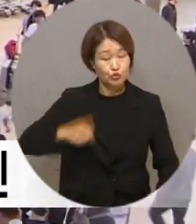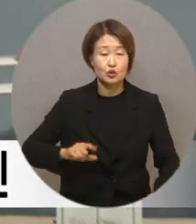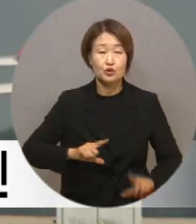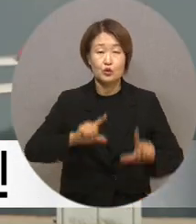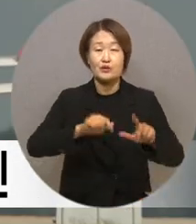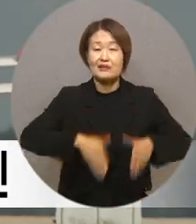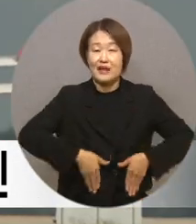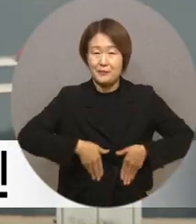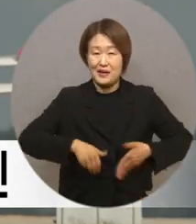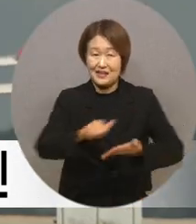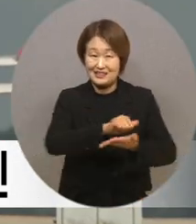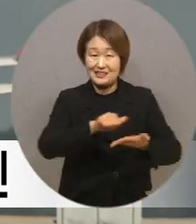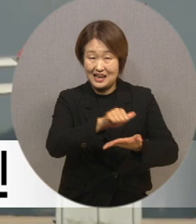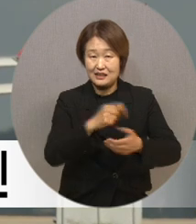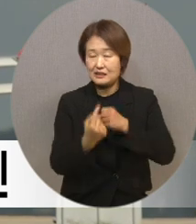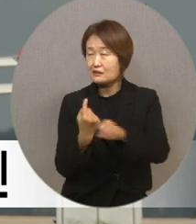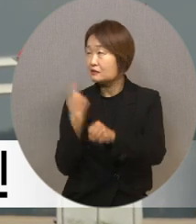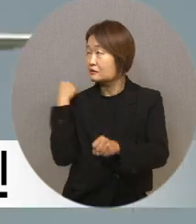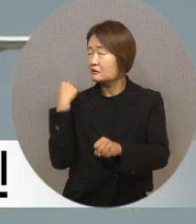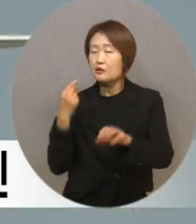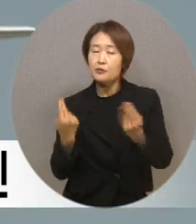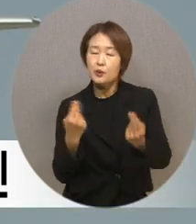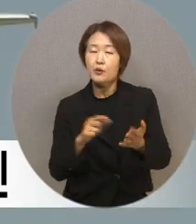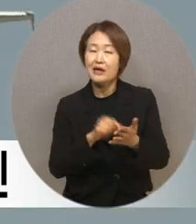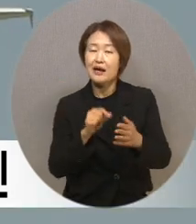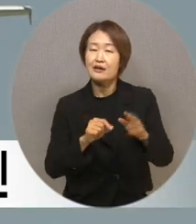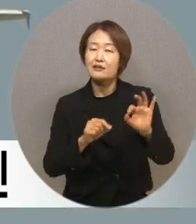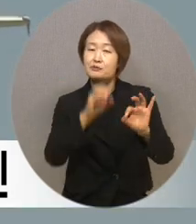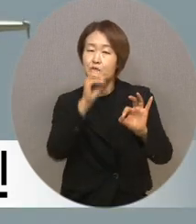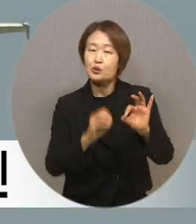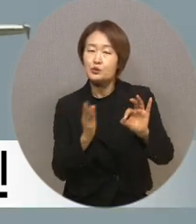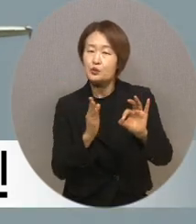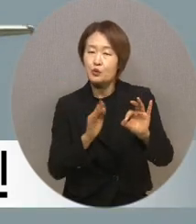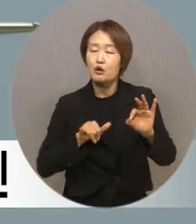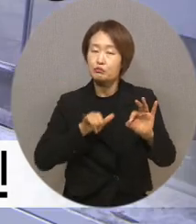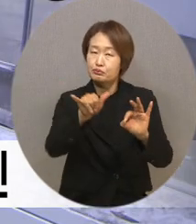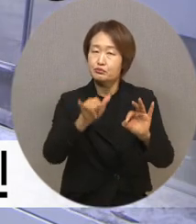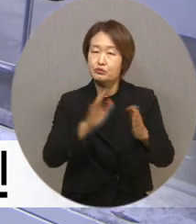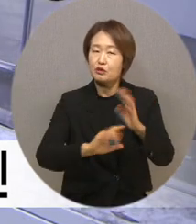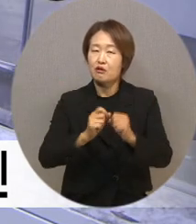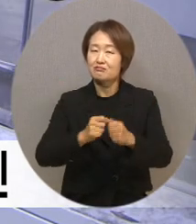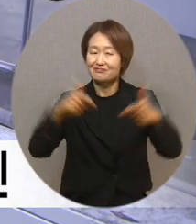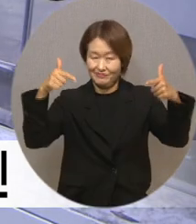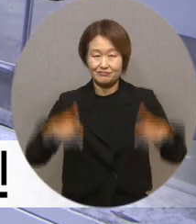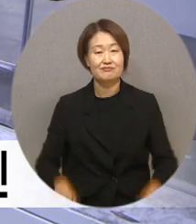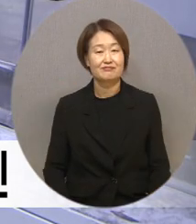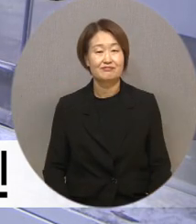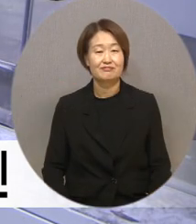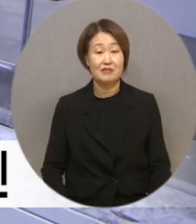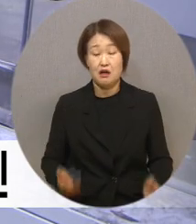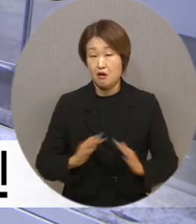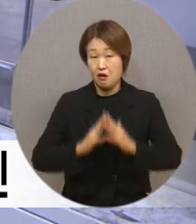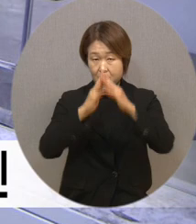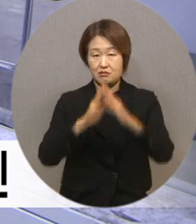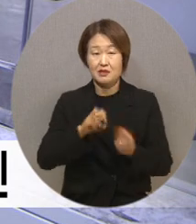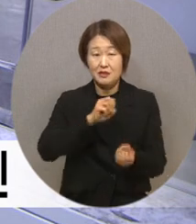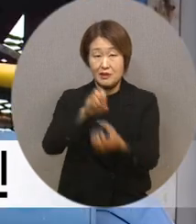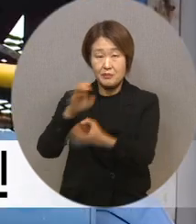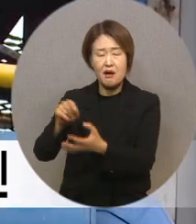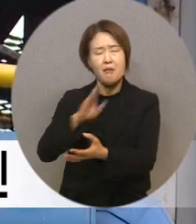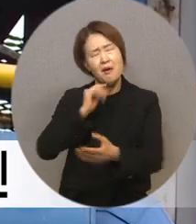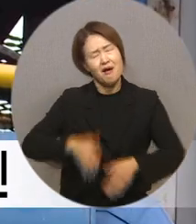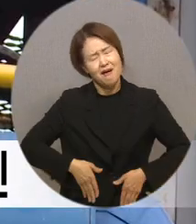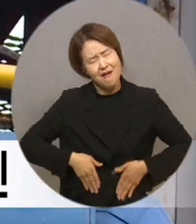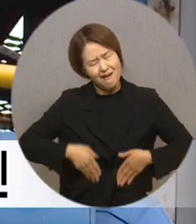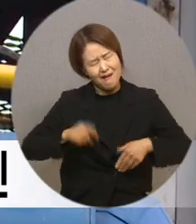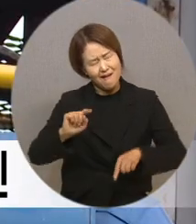운항을 작년 말 대비 약 10% 증편할 계획입니다. 정부는 건설 택배 업계도 따뜻한 명절을 보낼